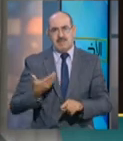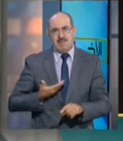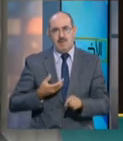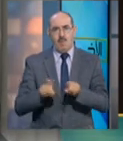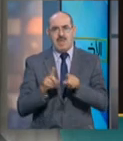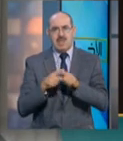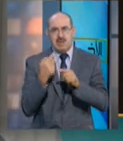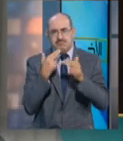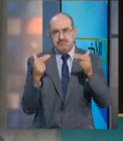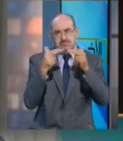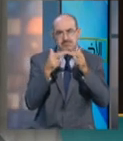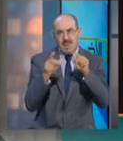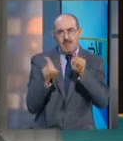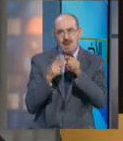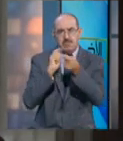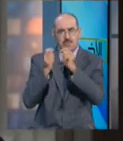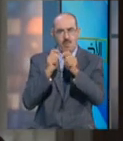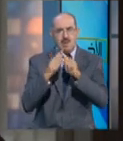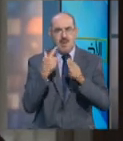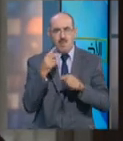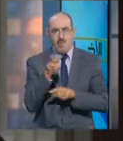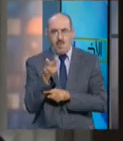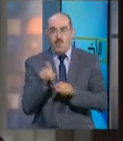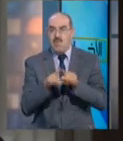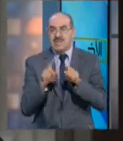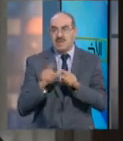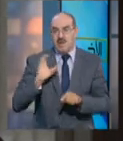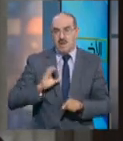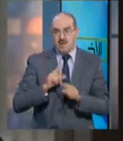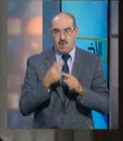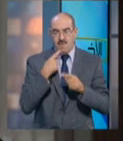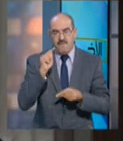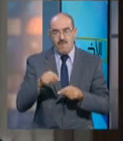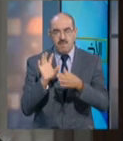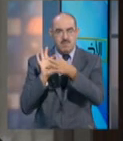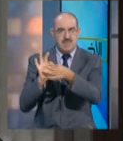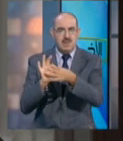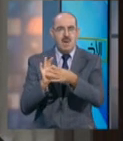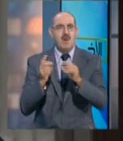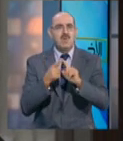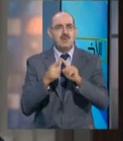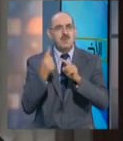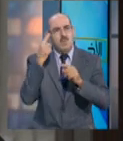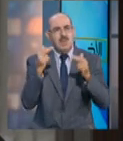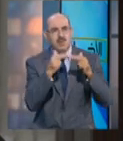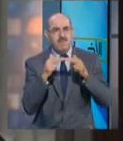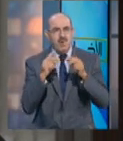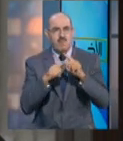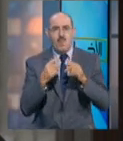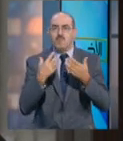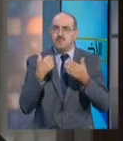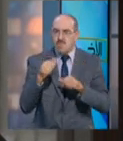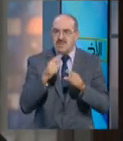في مستوى علاقات إيفيان. نسعى أيضا أن تكون هذه العلاقات في مستوى قدرات